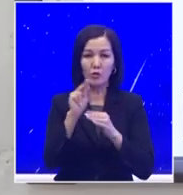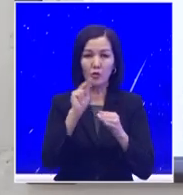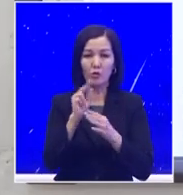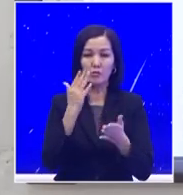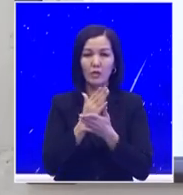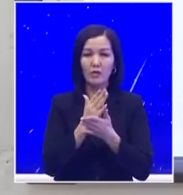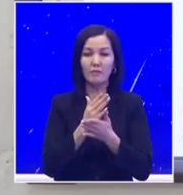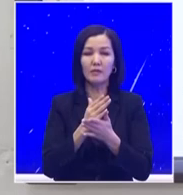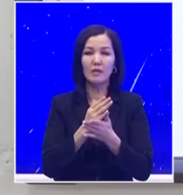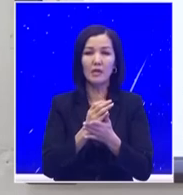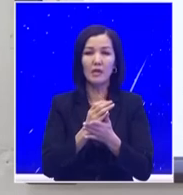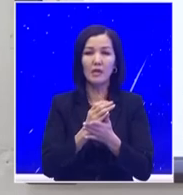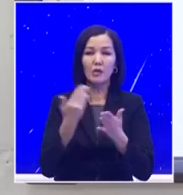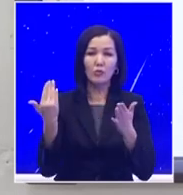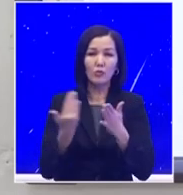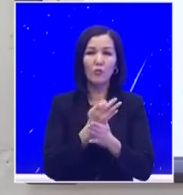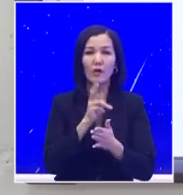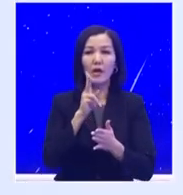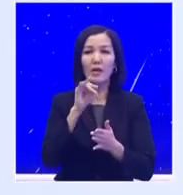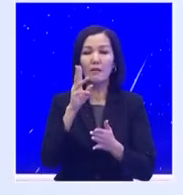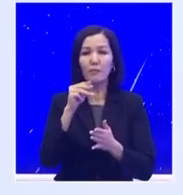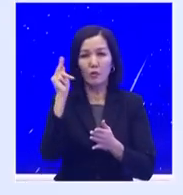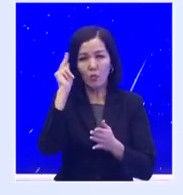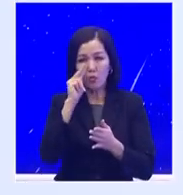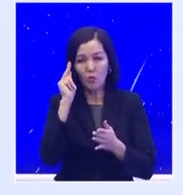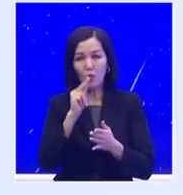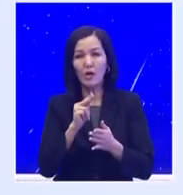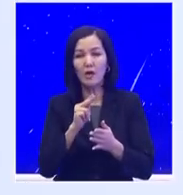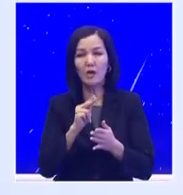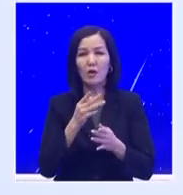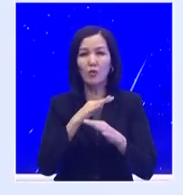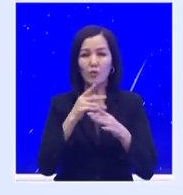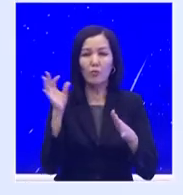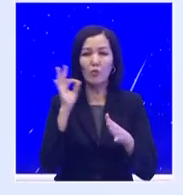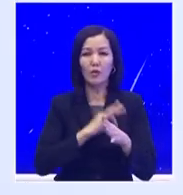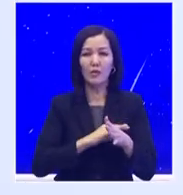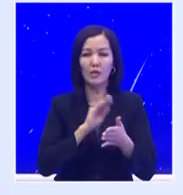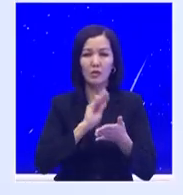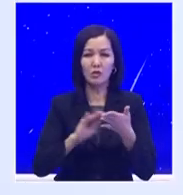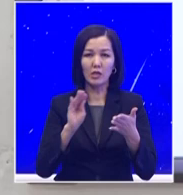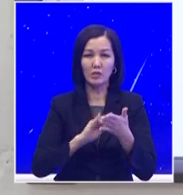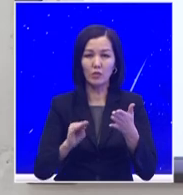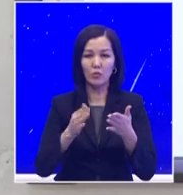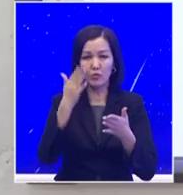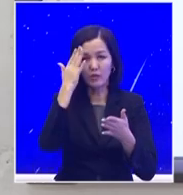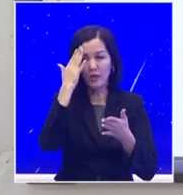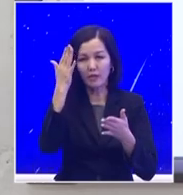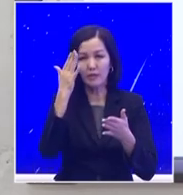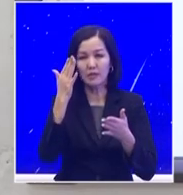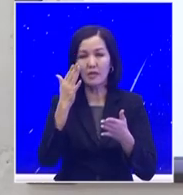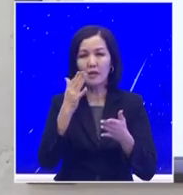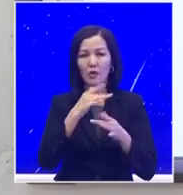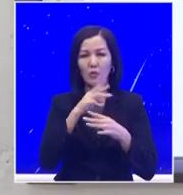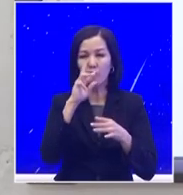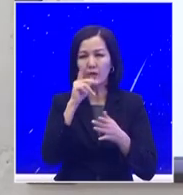әліпбиді неғұрлым көбірек оқуға, көбіне қолданатын бұлар жазылу дағдысы. Жазылу дағдысынан көп